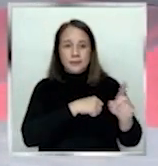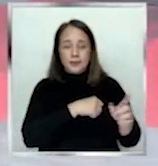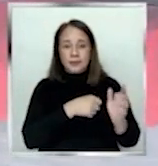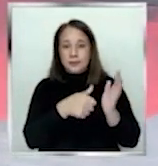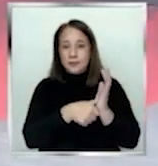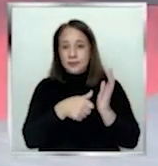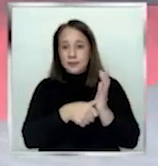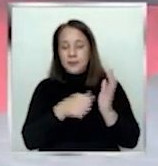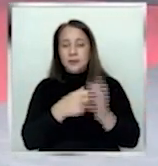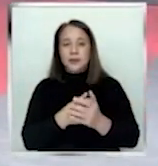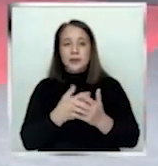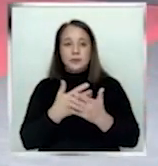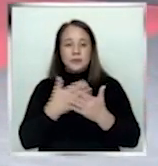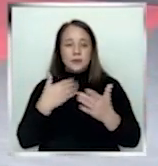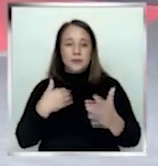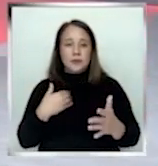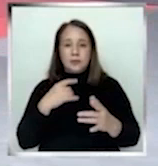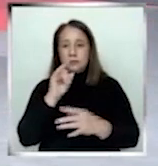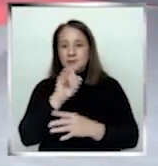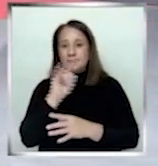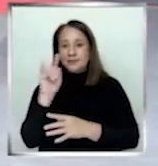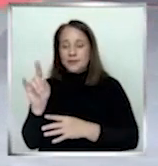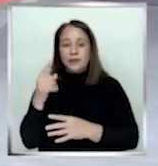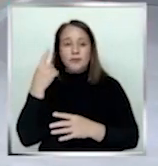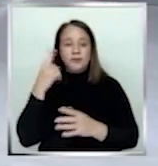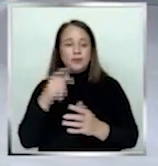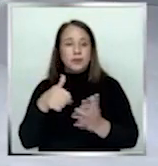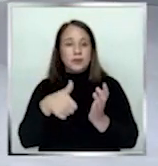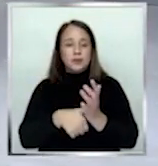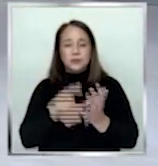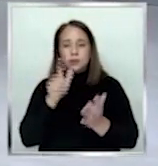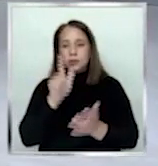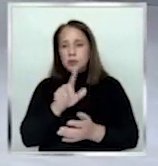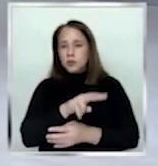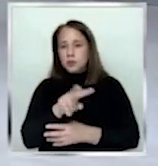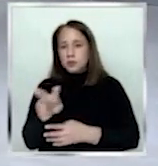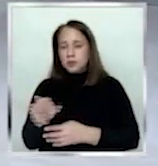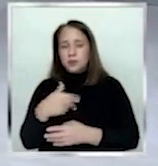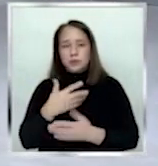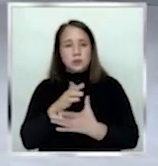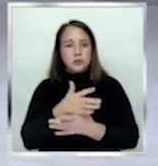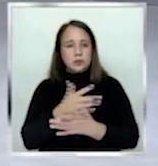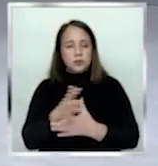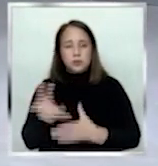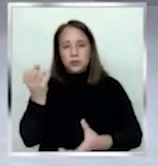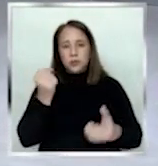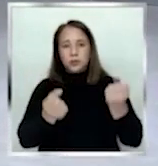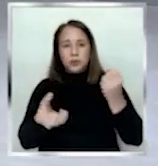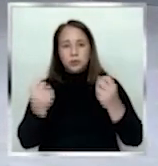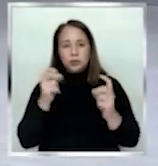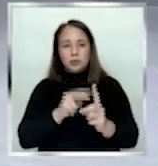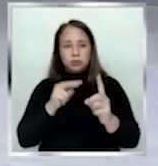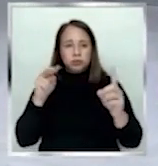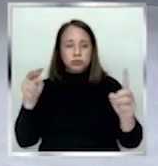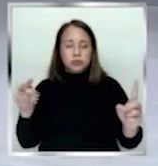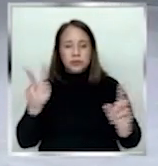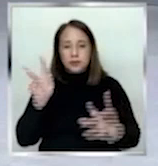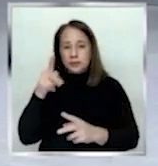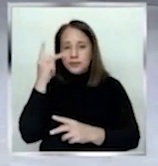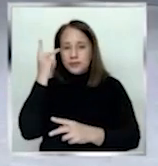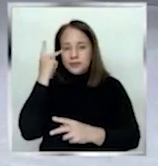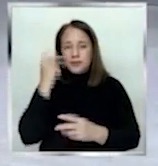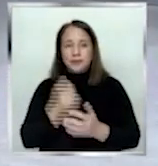magsimula ang campaign period para sa election 2022. Ibinahagi rin nila ang kanilang mga pananaw sa politika, sa